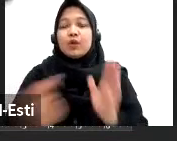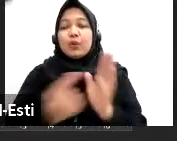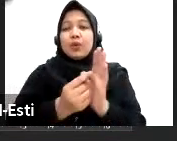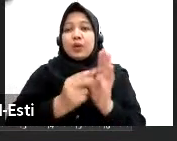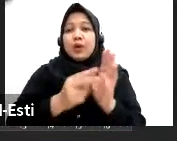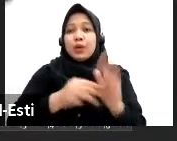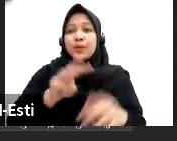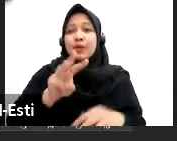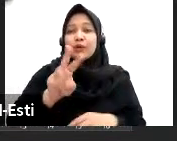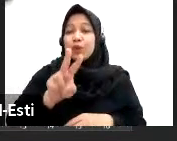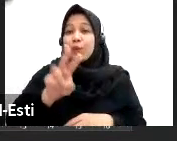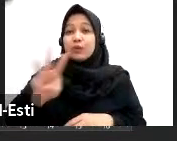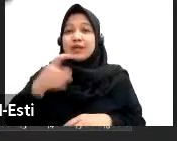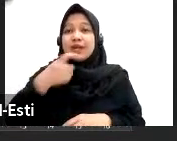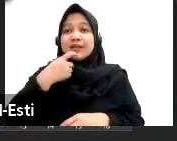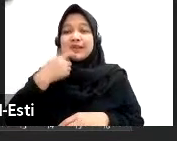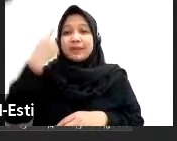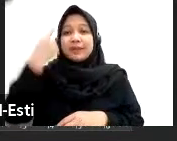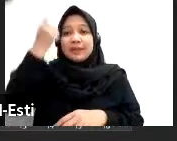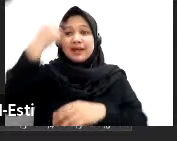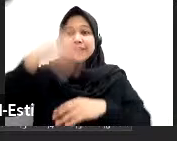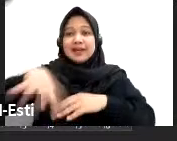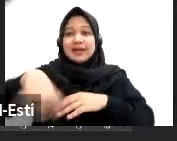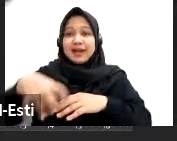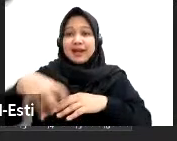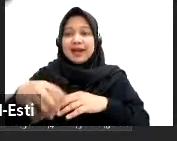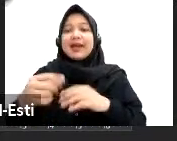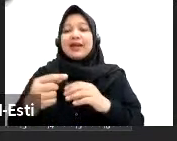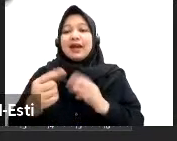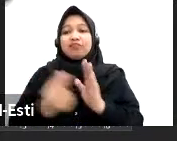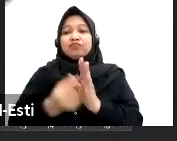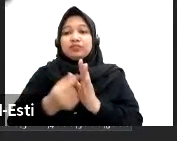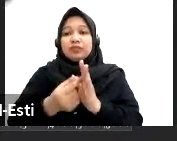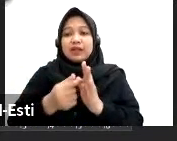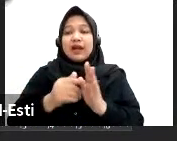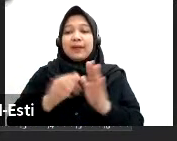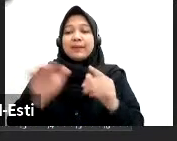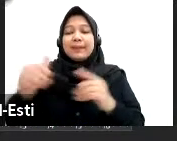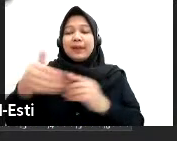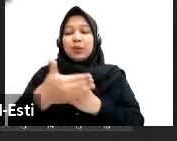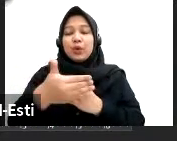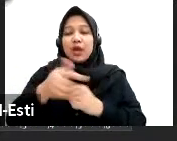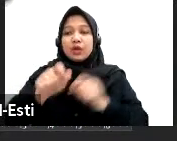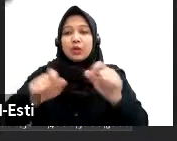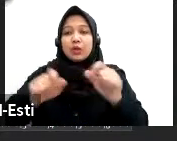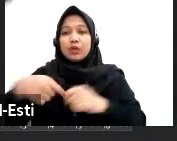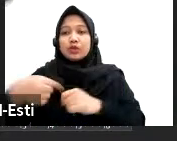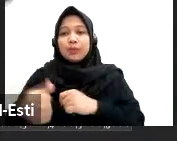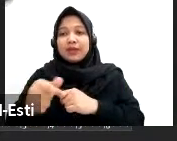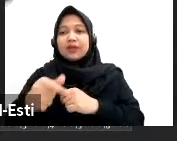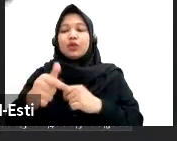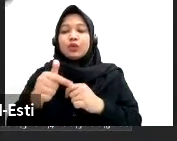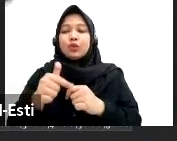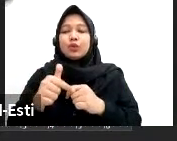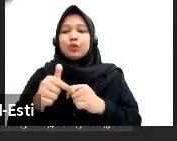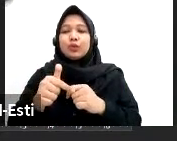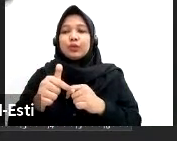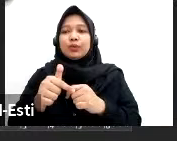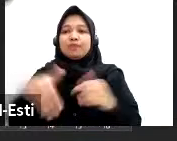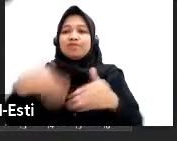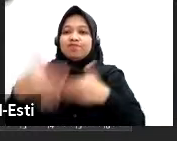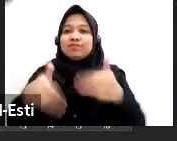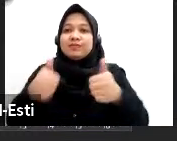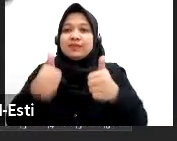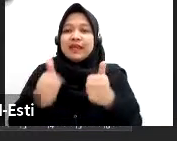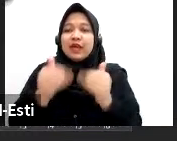bahwa penyelenggaraan Perlindungan Konsumen hanya bisa dilaksanakan di tingkat provinsi itu akan menjadi kendala lagi disitu